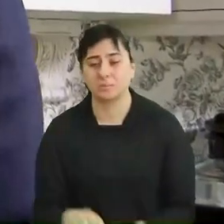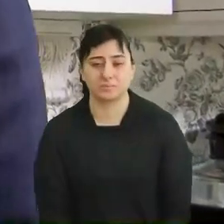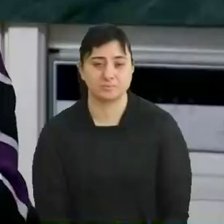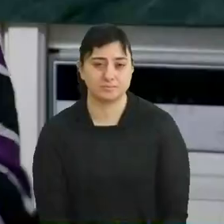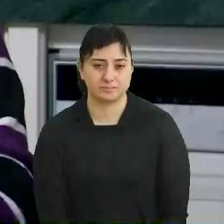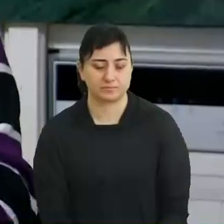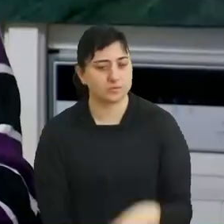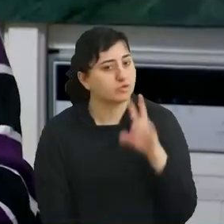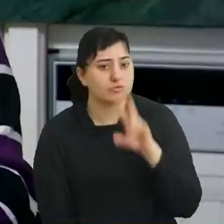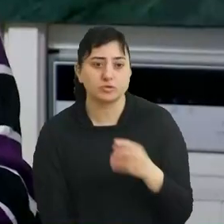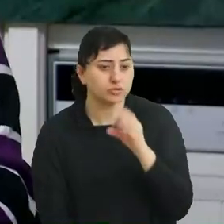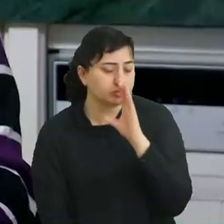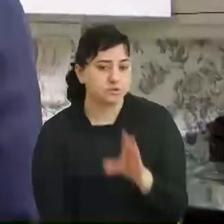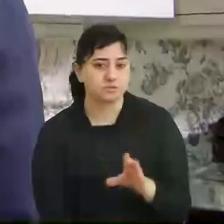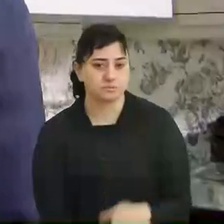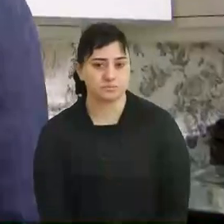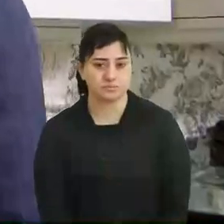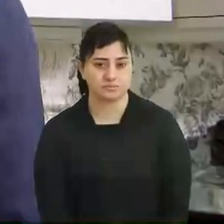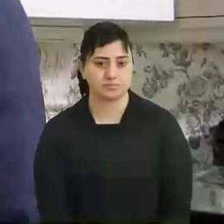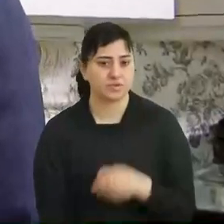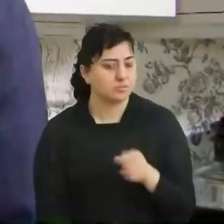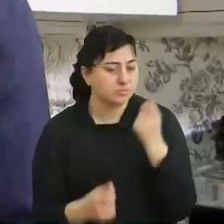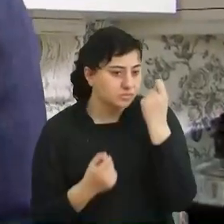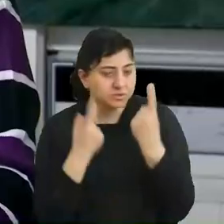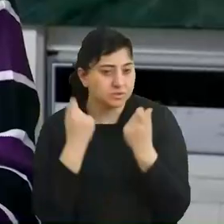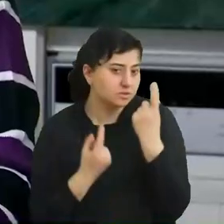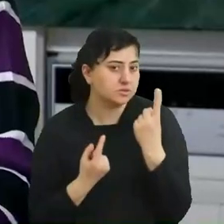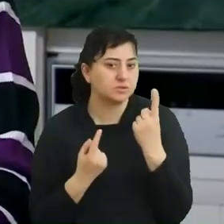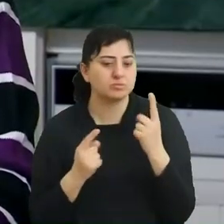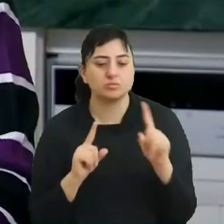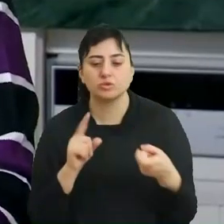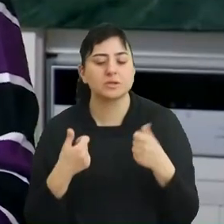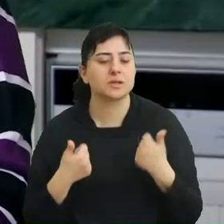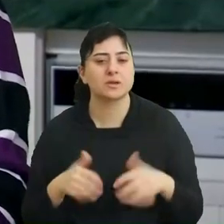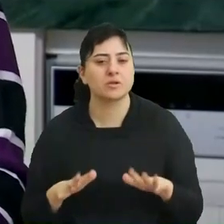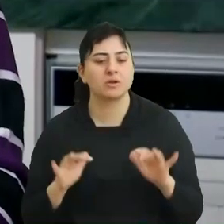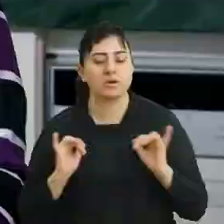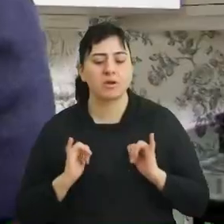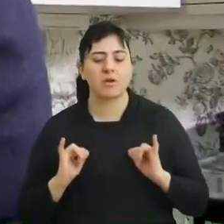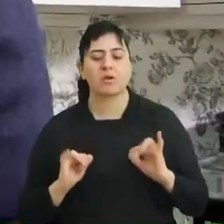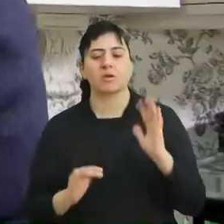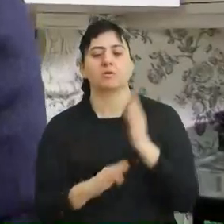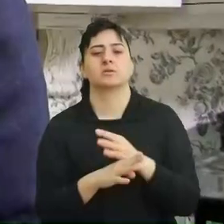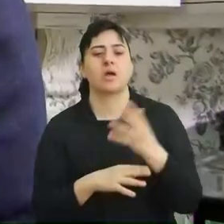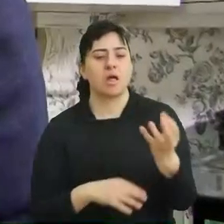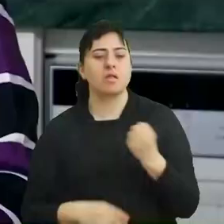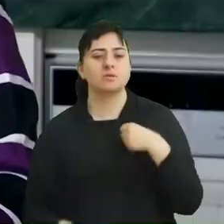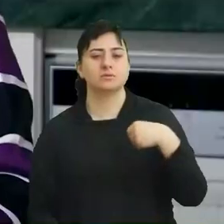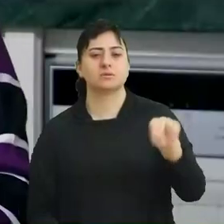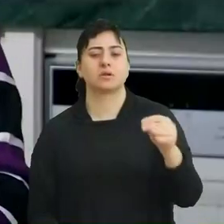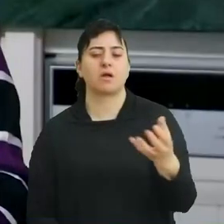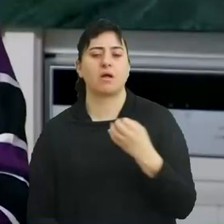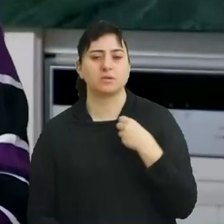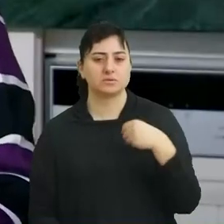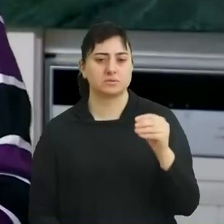he. Vallahi ciddi söylüyorum kızım. Böyle icat bulmaya falan gerek yok. Yattığın yerden alayım satayım.